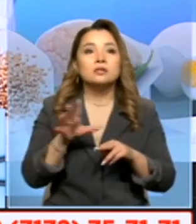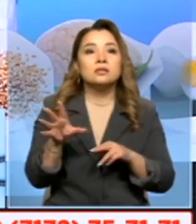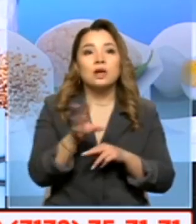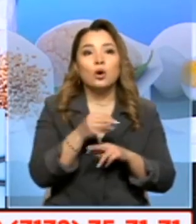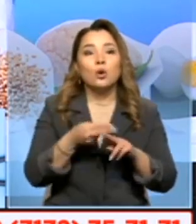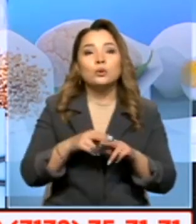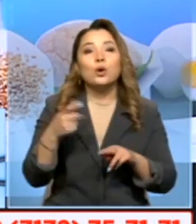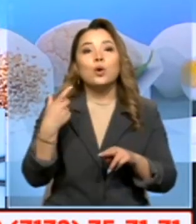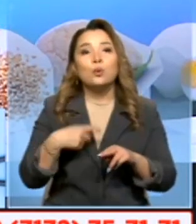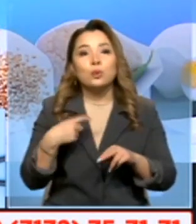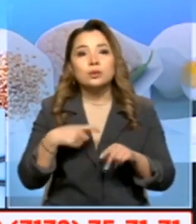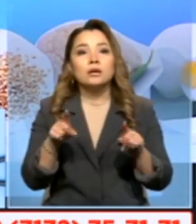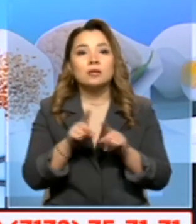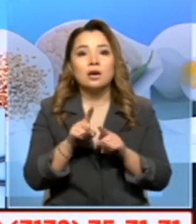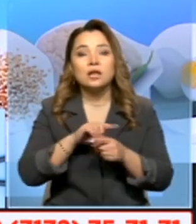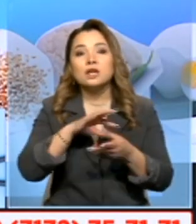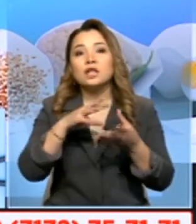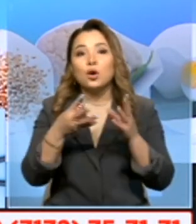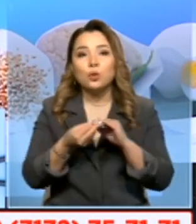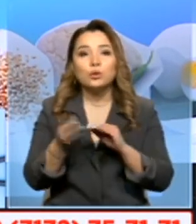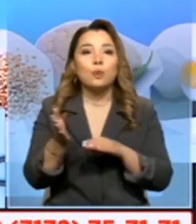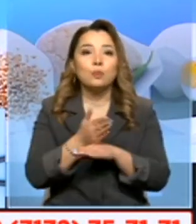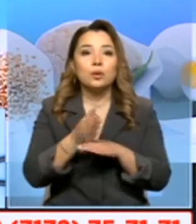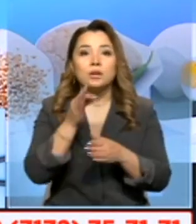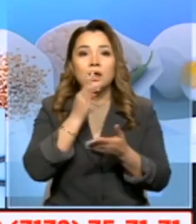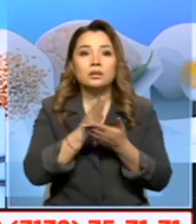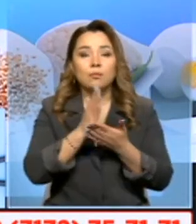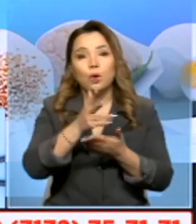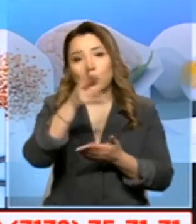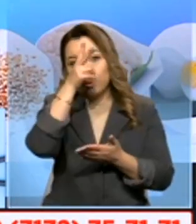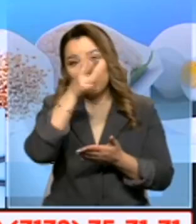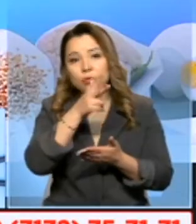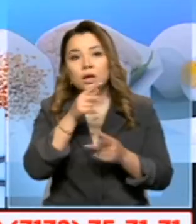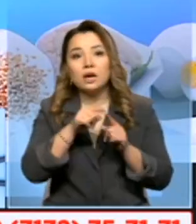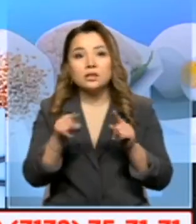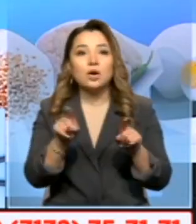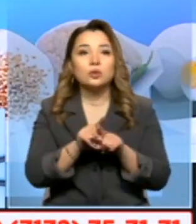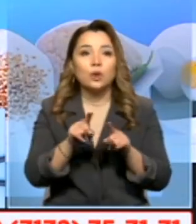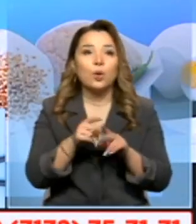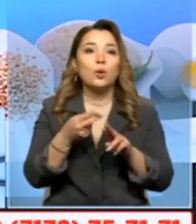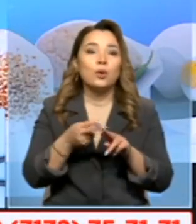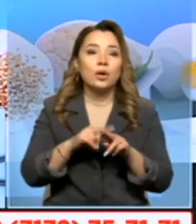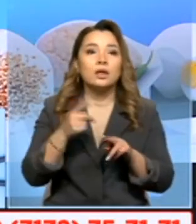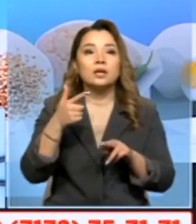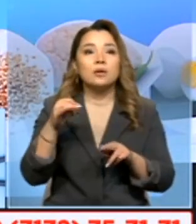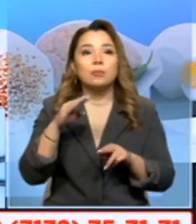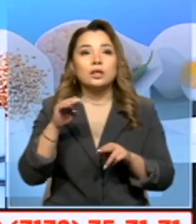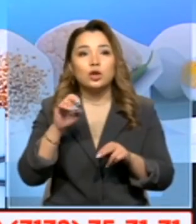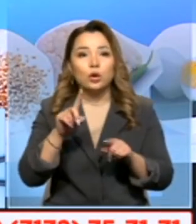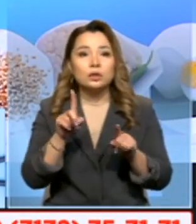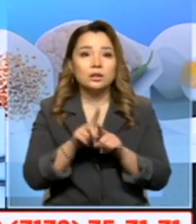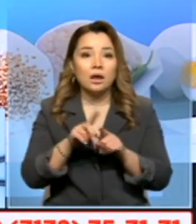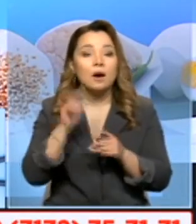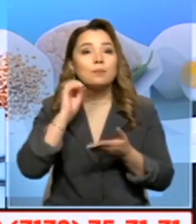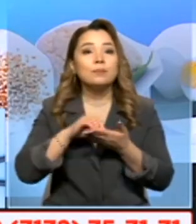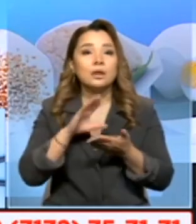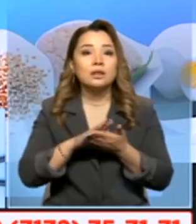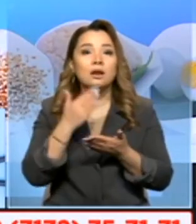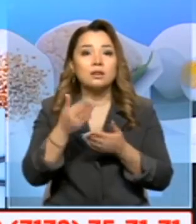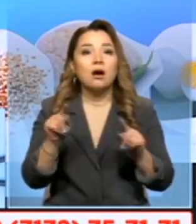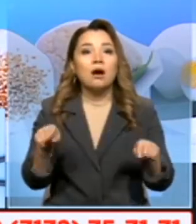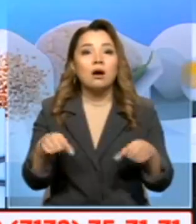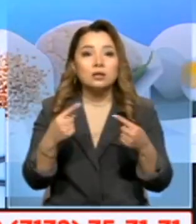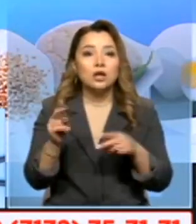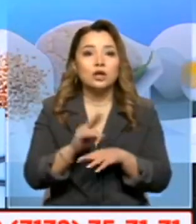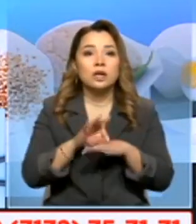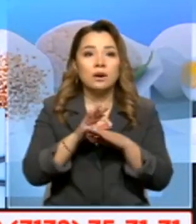бәрі өздерінің нәтижесімен бөлісіп жатыр. Үш айдың ішінде олар осы гипотиреоздың белгілерін қалыпқа